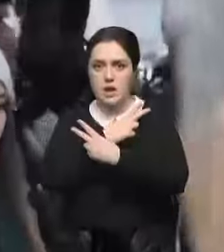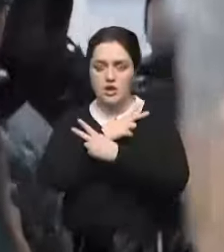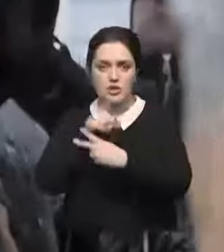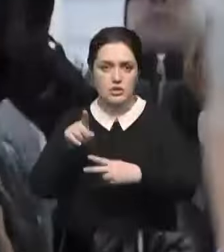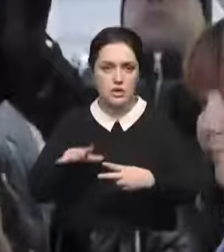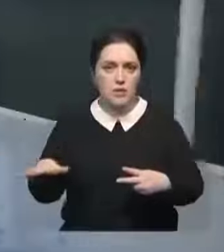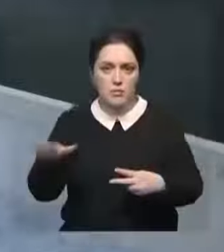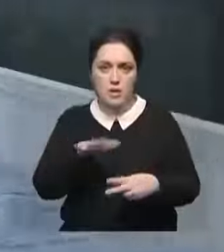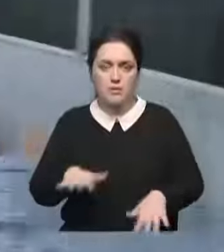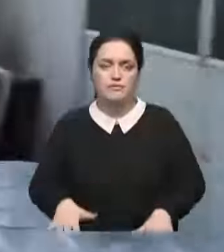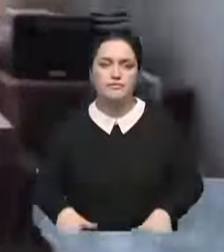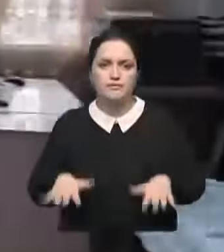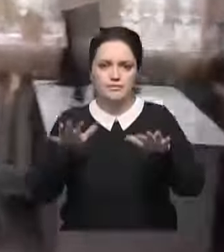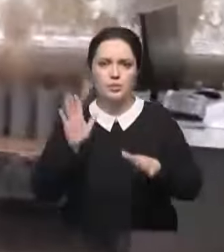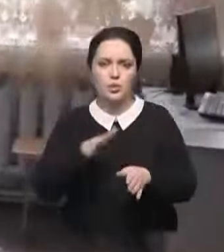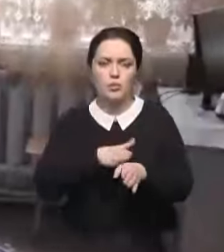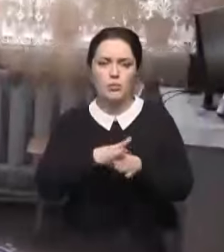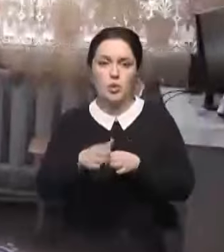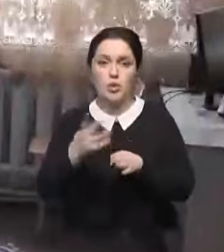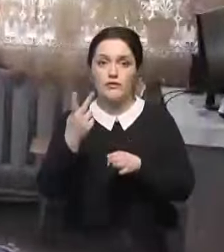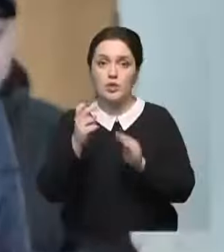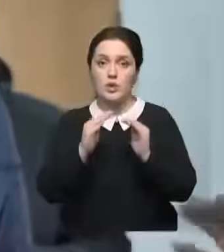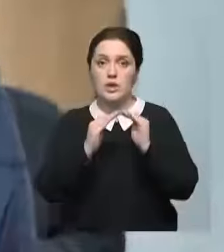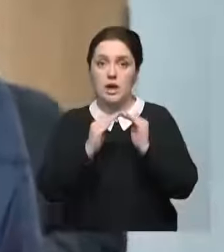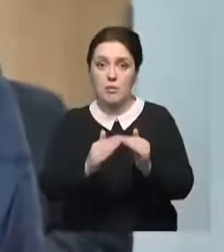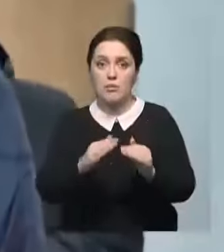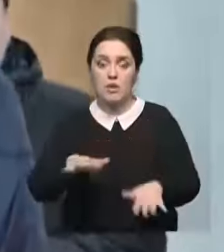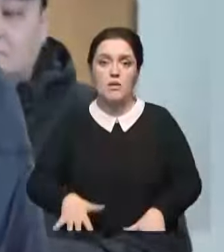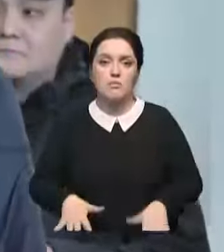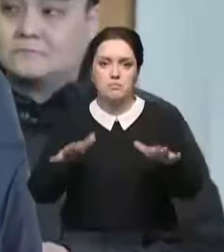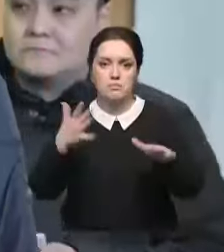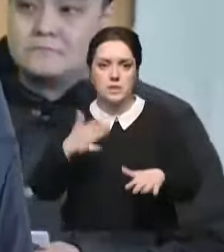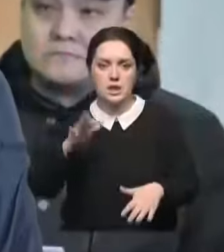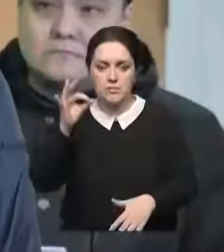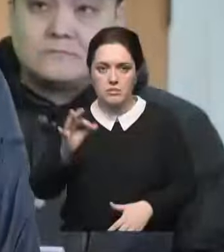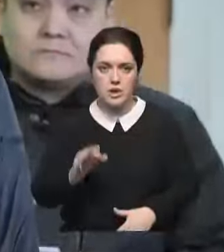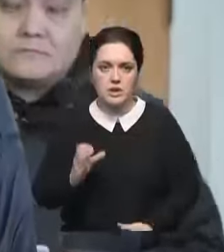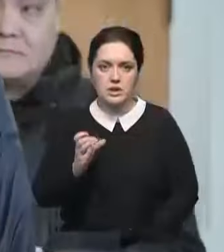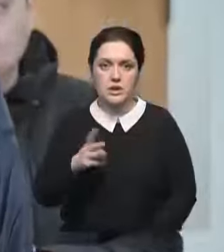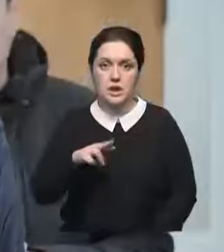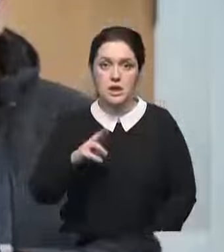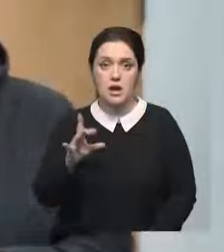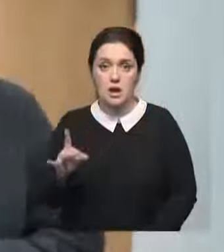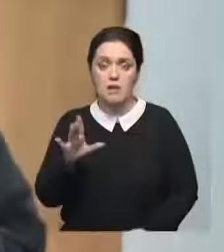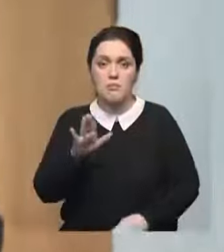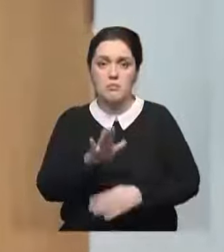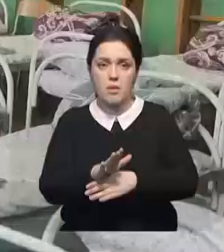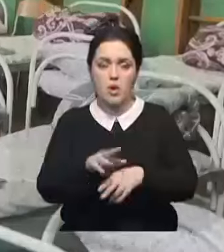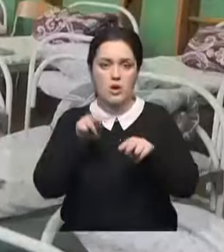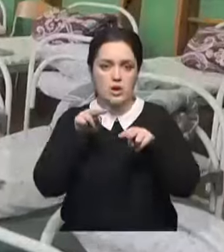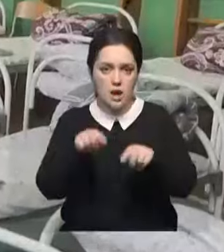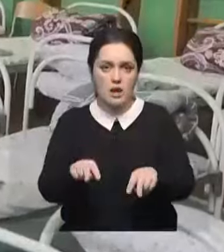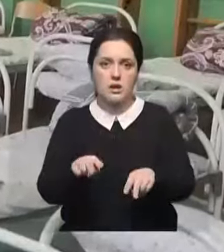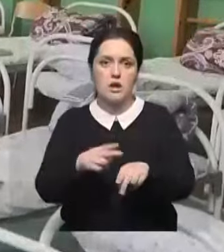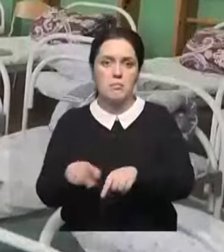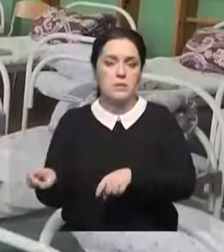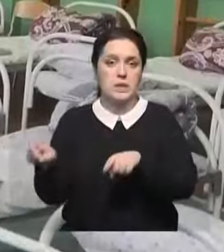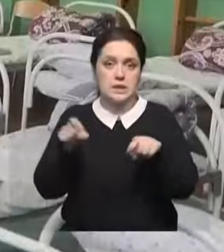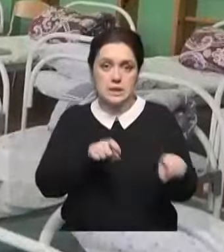массив затопит со всех сторон. Из 200 домов под угрозой больше половины. Скляр поручил